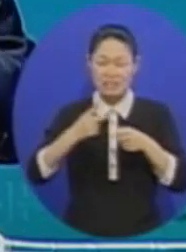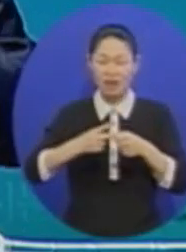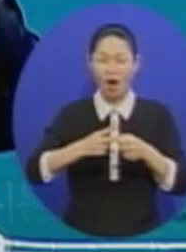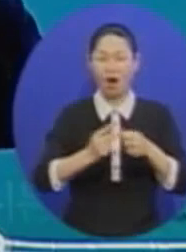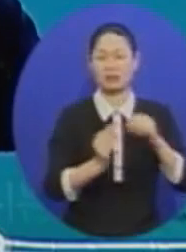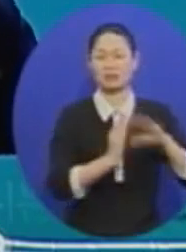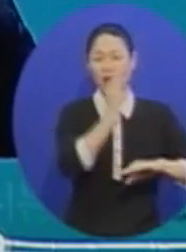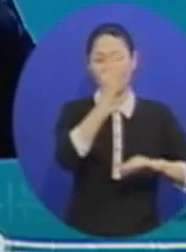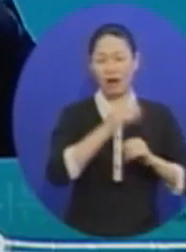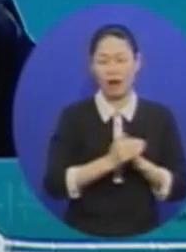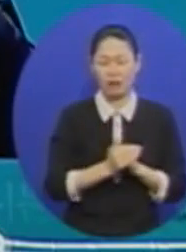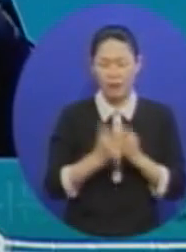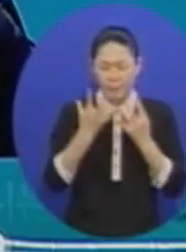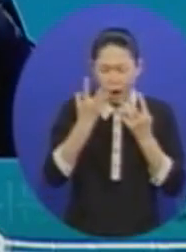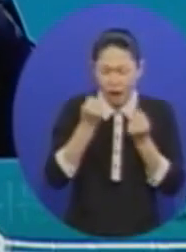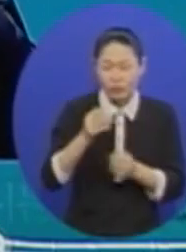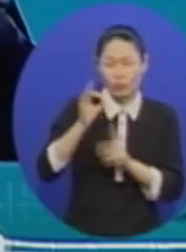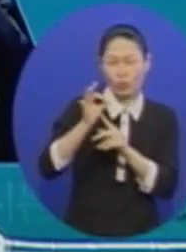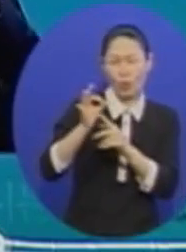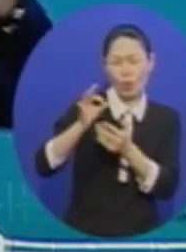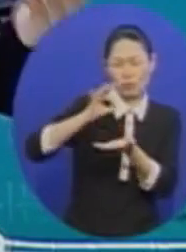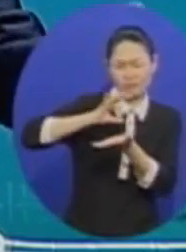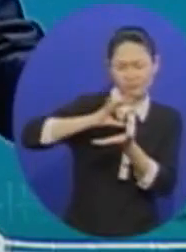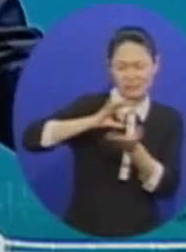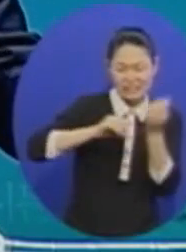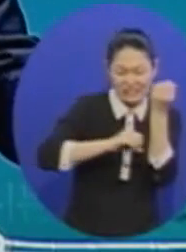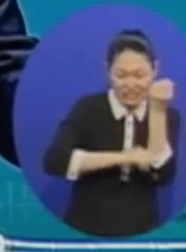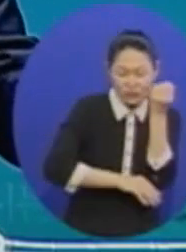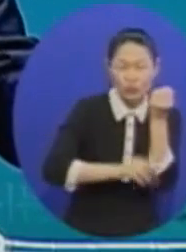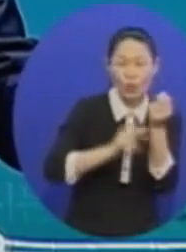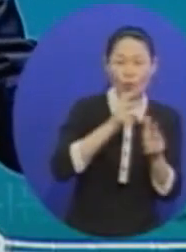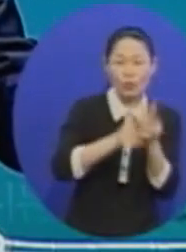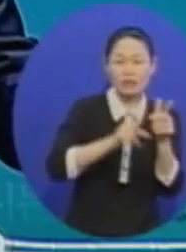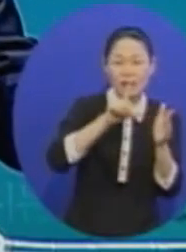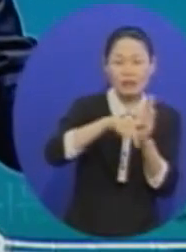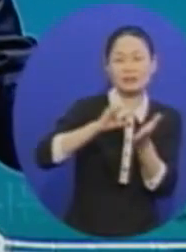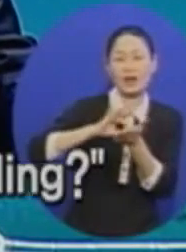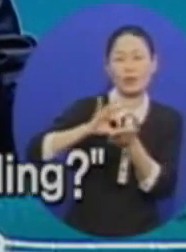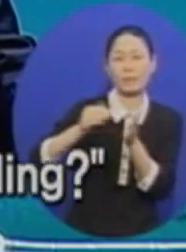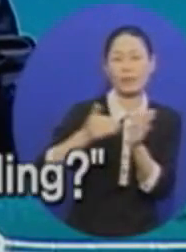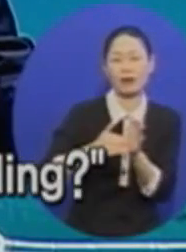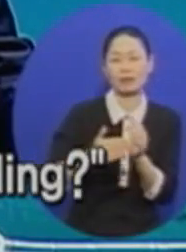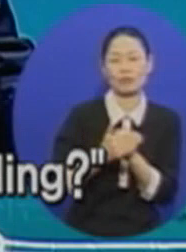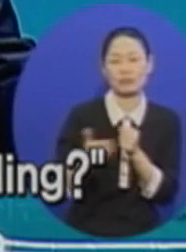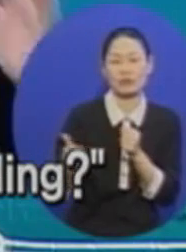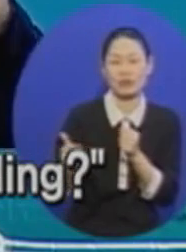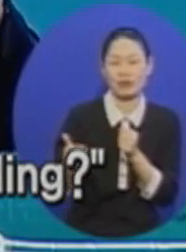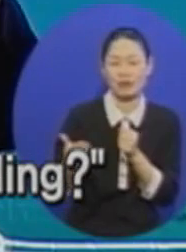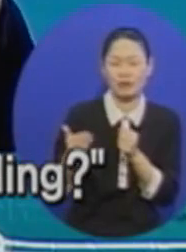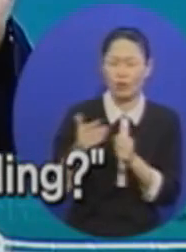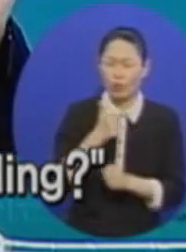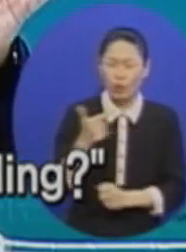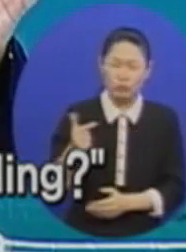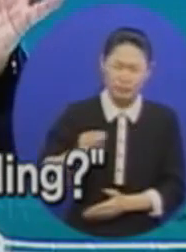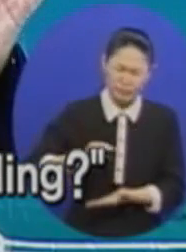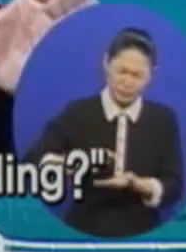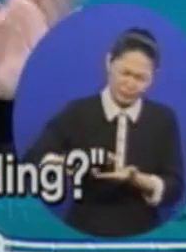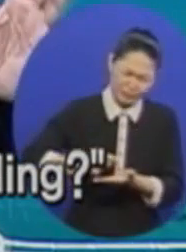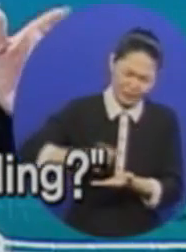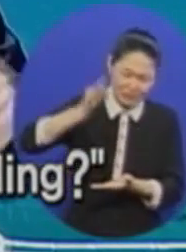너무나 많은 돈이 에 그 기초공사 하는데 들어갔기 때문 이에요 너무 비싼